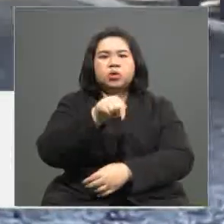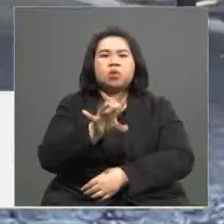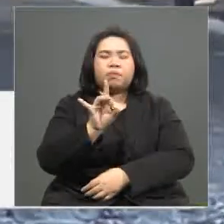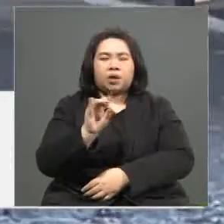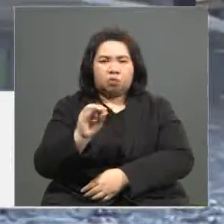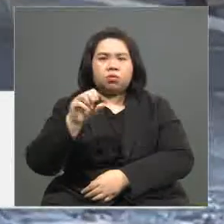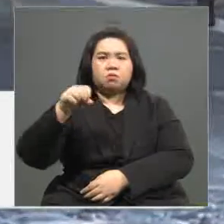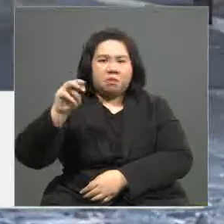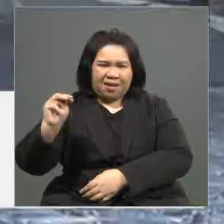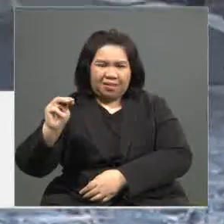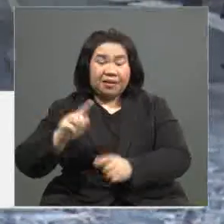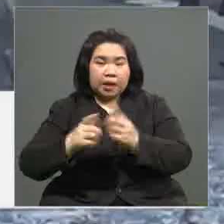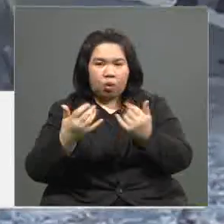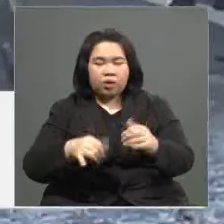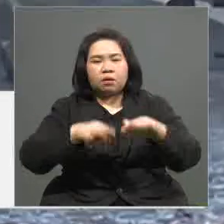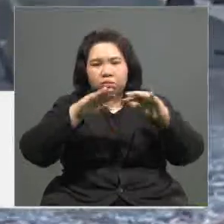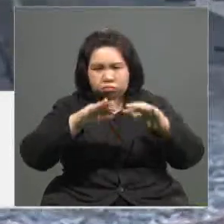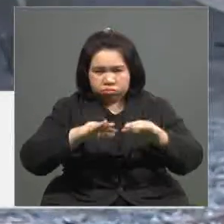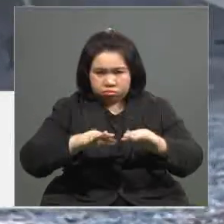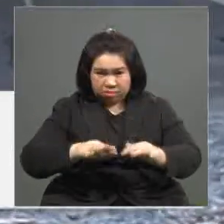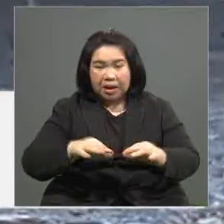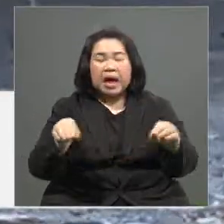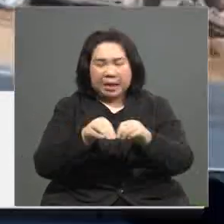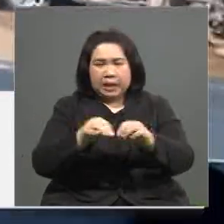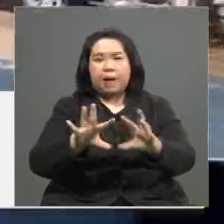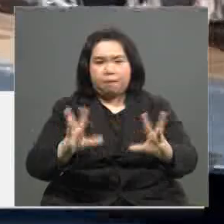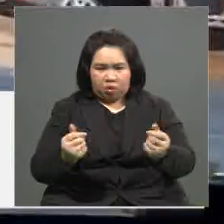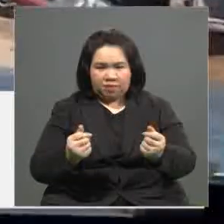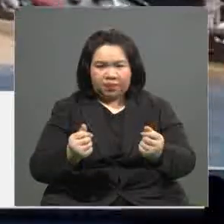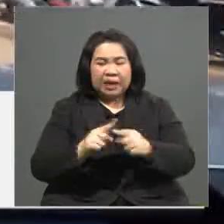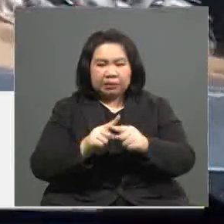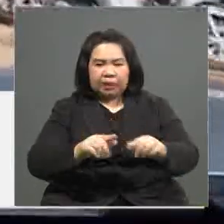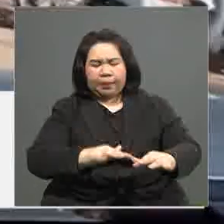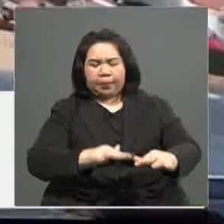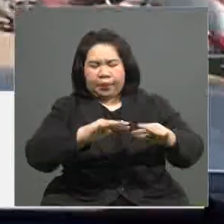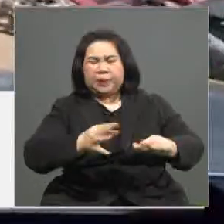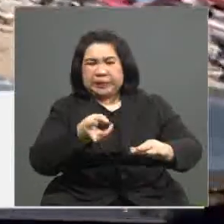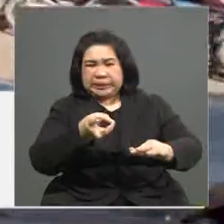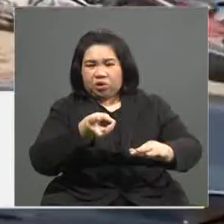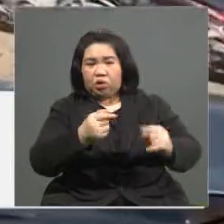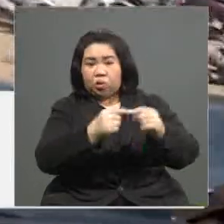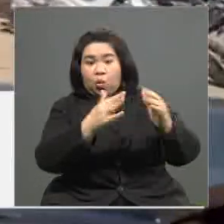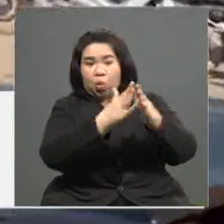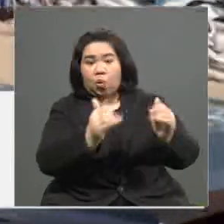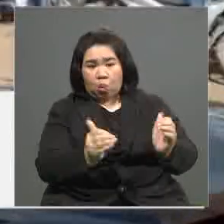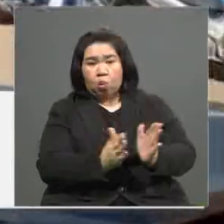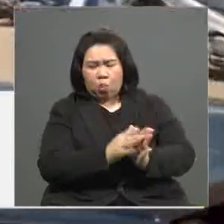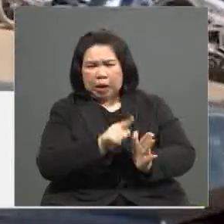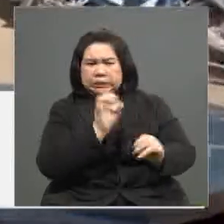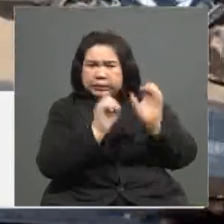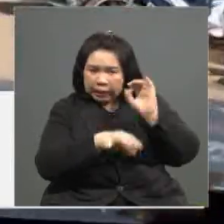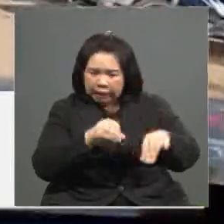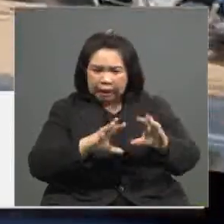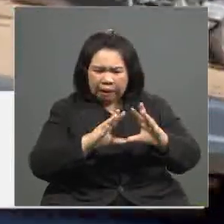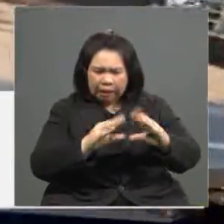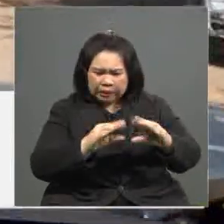รวันนี้น้ำได้ลดระดับลงจนเกือบจะปกติแล้วเหลือน้ำท่วมขังเพียงเล็กน้อยภายในวัดรวมทั้งมีขยะและโคลนจำ